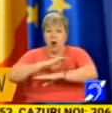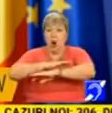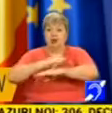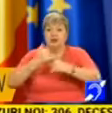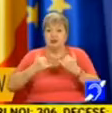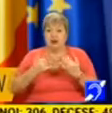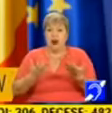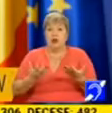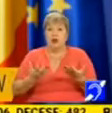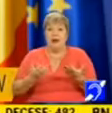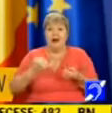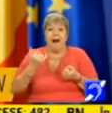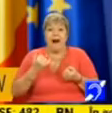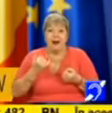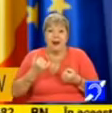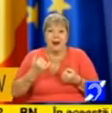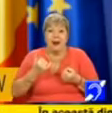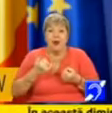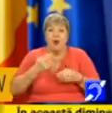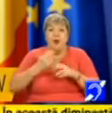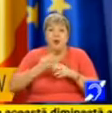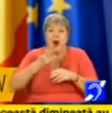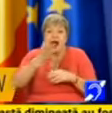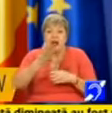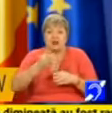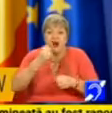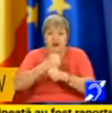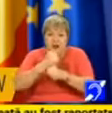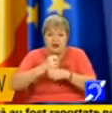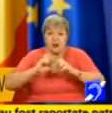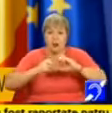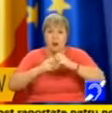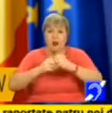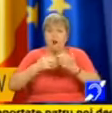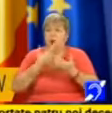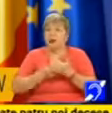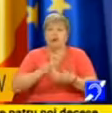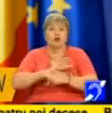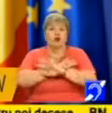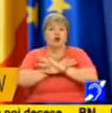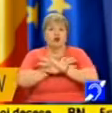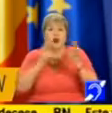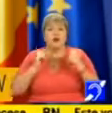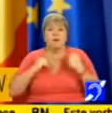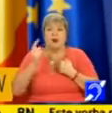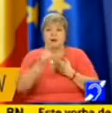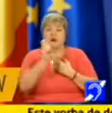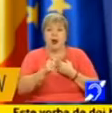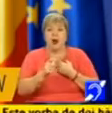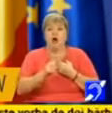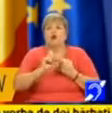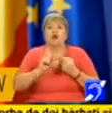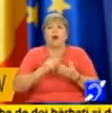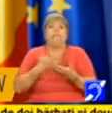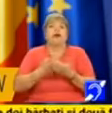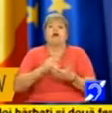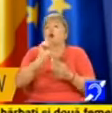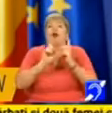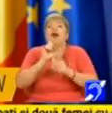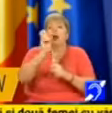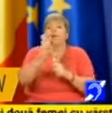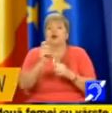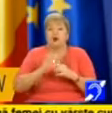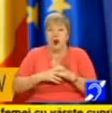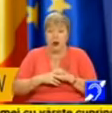care această pandemie creează probleme pentru noi toți, nu numai pentru unii.